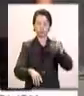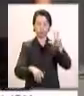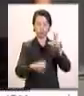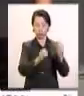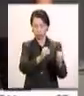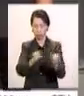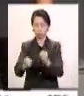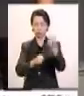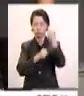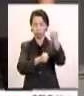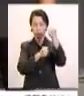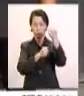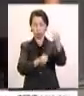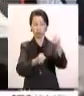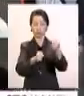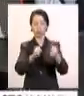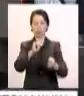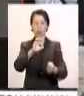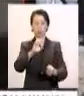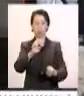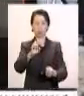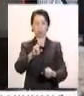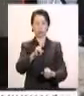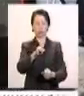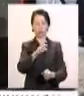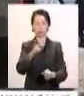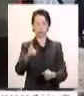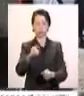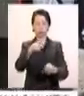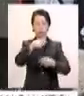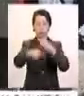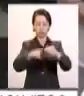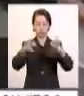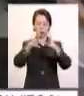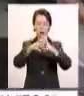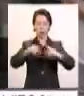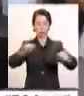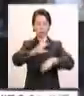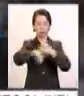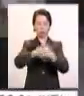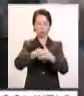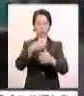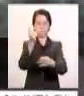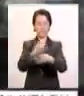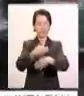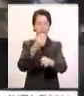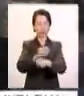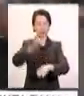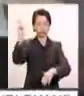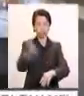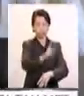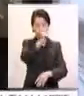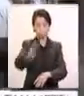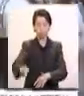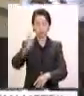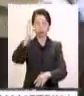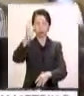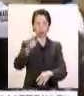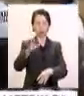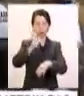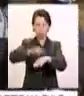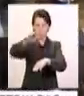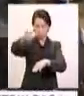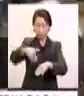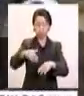penganjur perhimpunan membantah ratifikasi Konvensyen Antarabangsa mengenai penghapusan segala bentuk diskriminasi kaum ICERD akan dipanggil